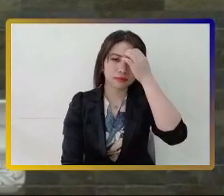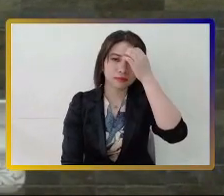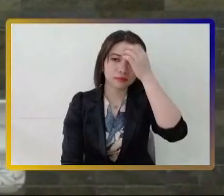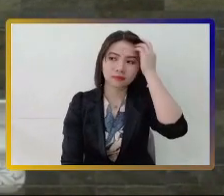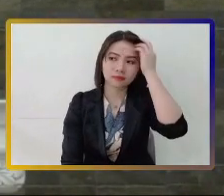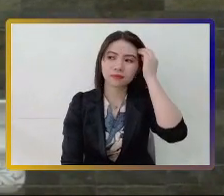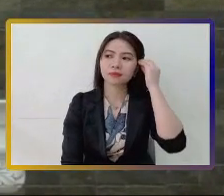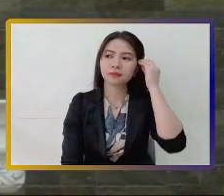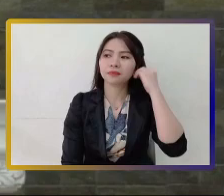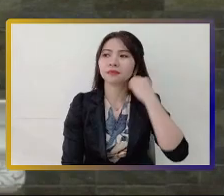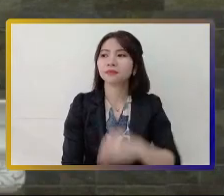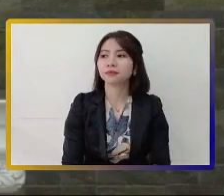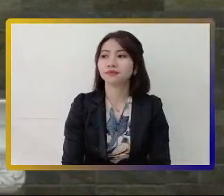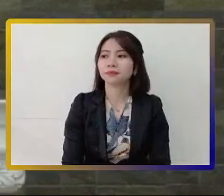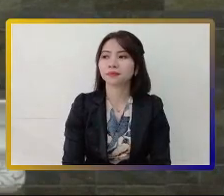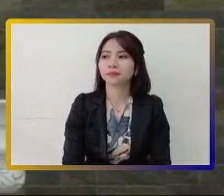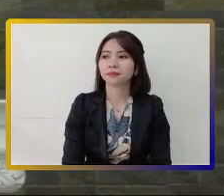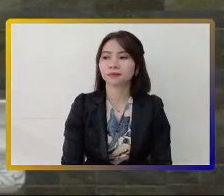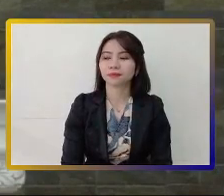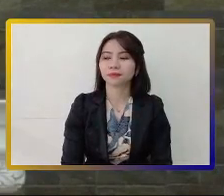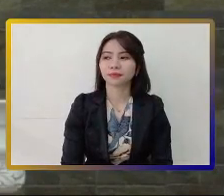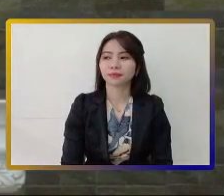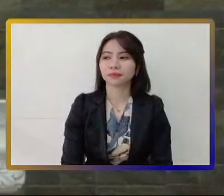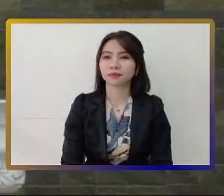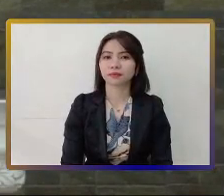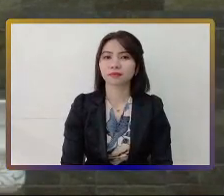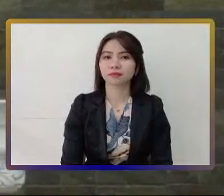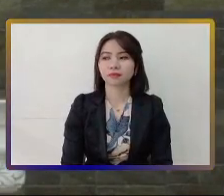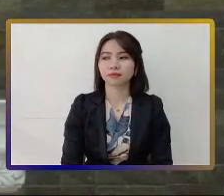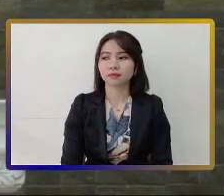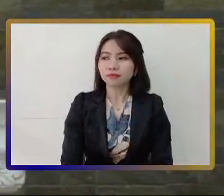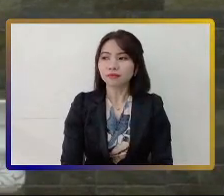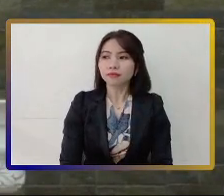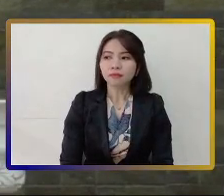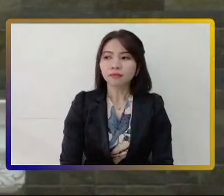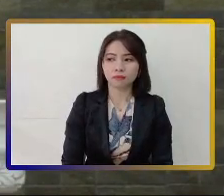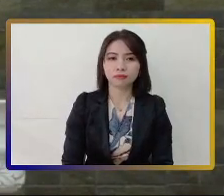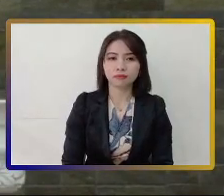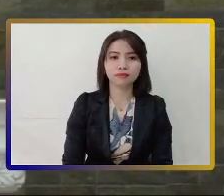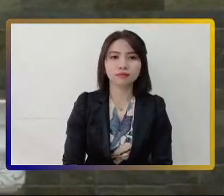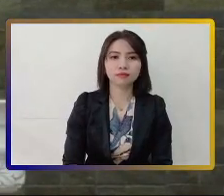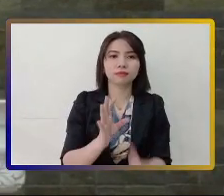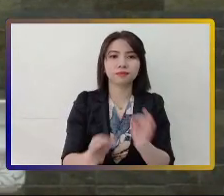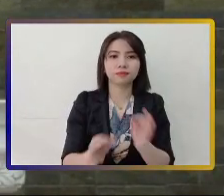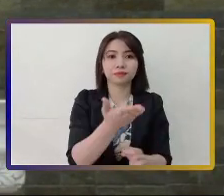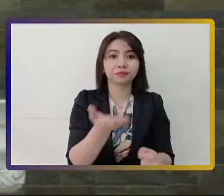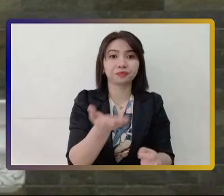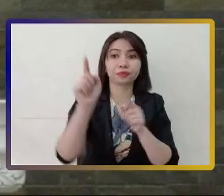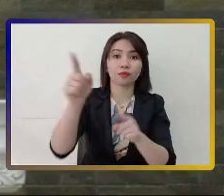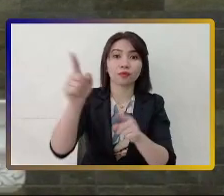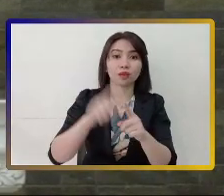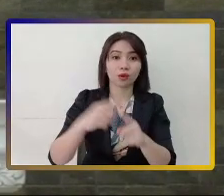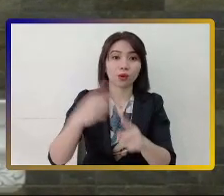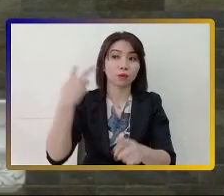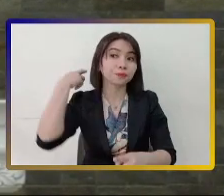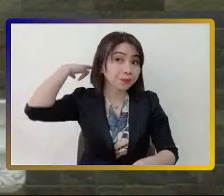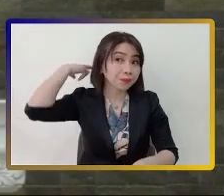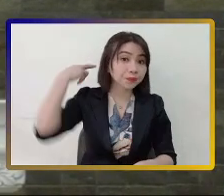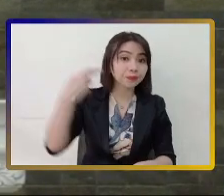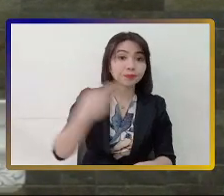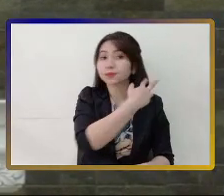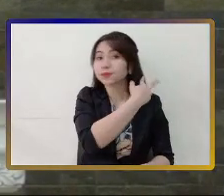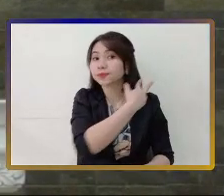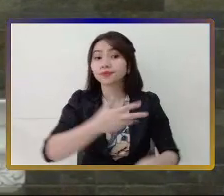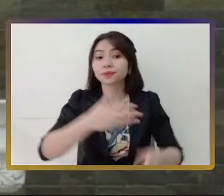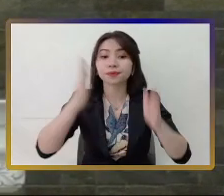Tapos, pare-parehas lang nang tayo naguhulog ng pera eh. Punta ka sa barbershop, bigay ka ng pera. Punta ka sa beauty parlor,